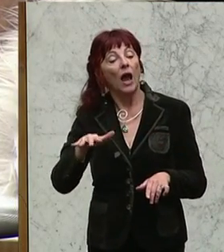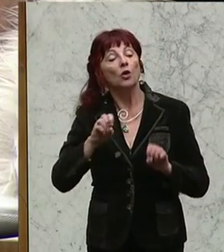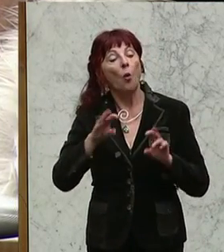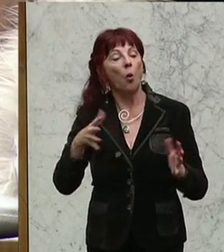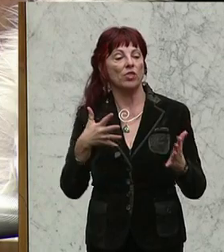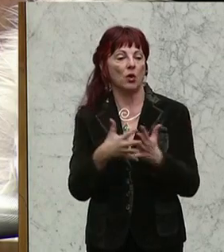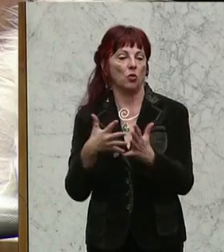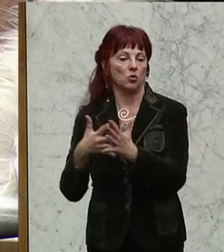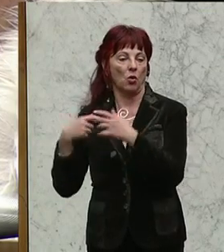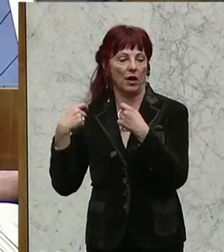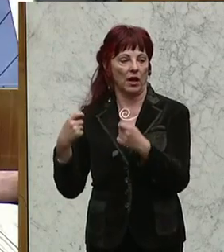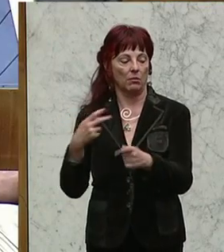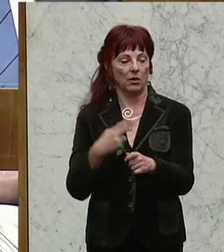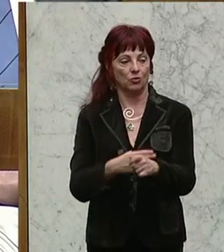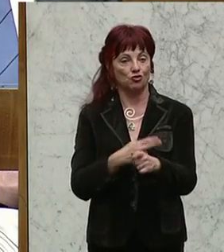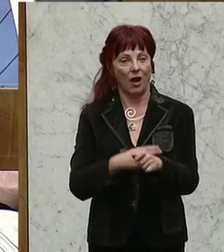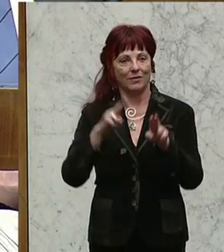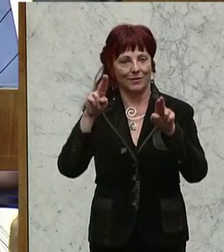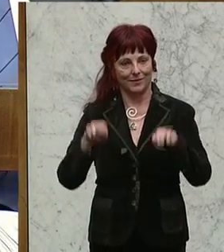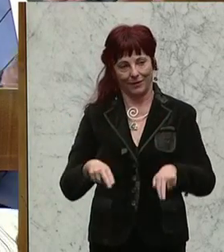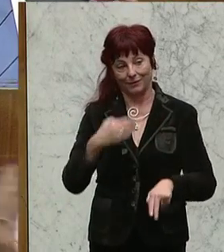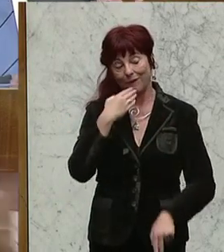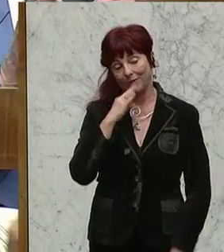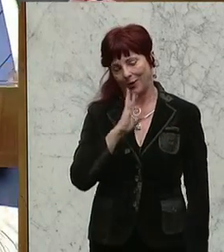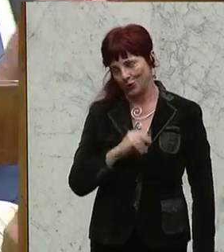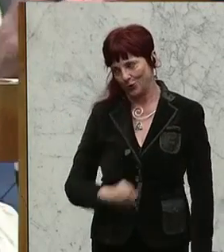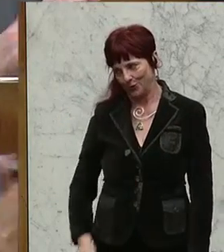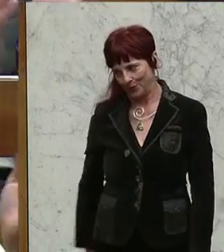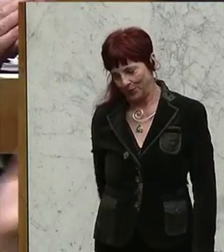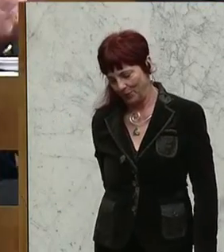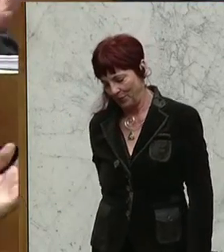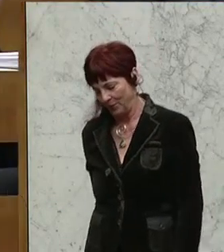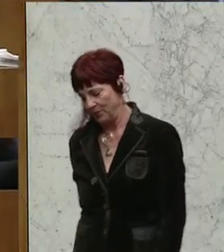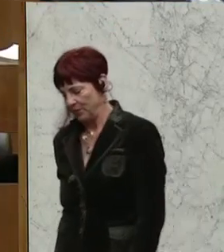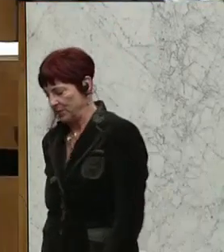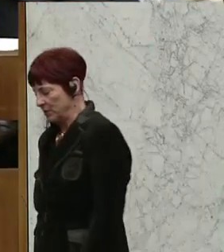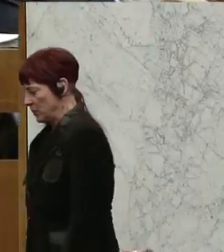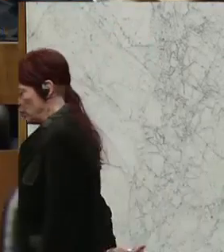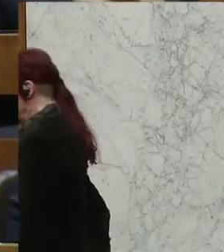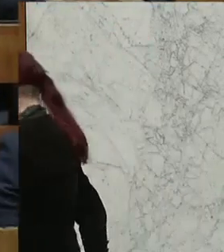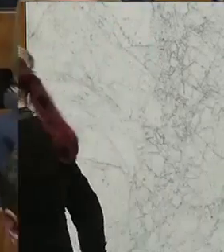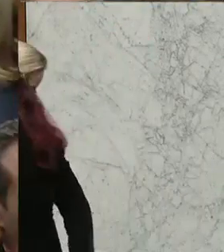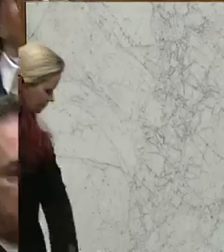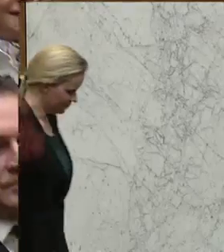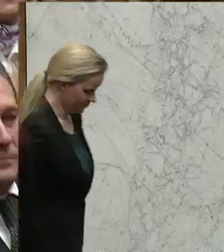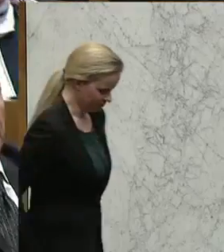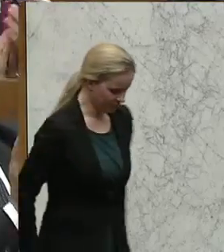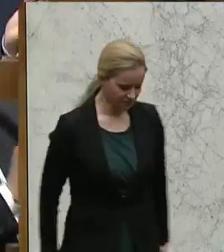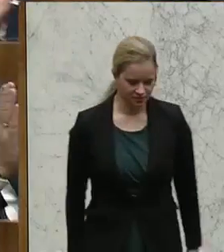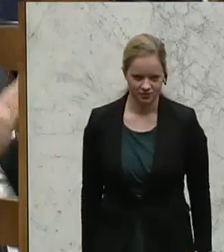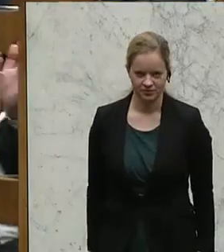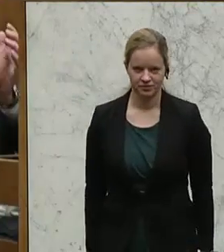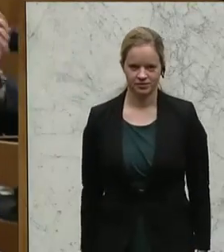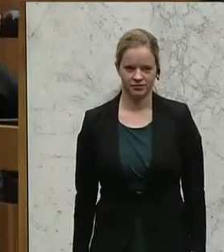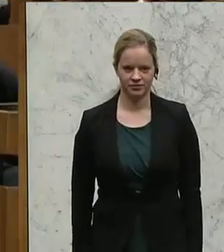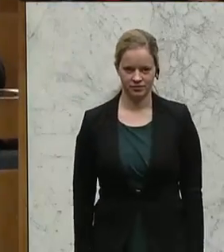rechts gibt danke viel mal die Volksanwaltschaft sein ein Instrument des Parlaments zur Kontrolle